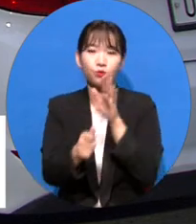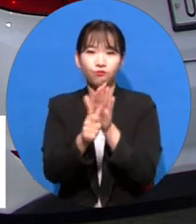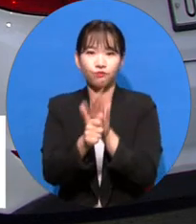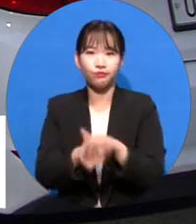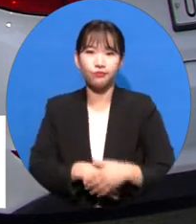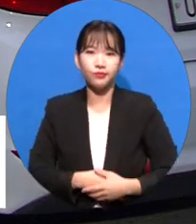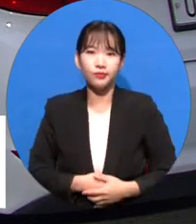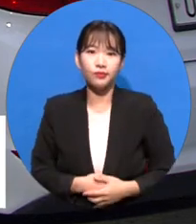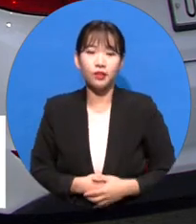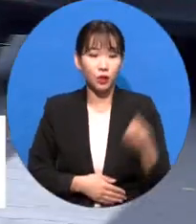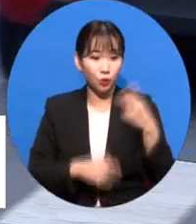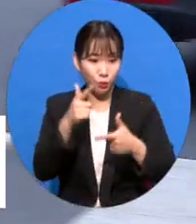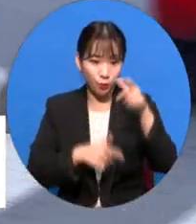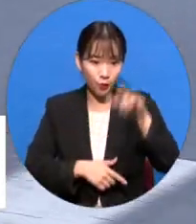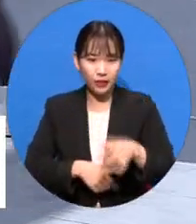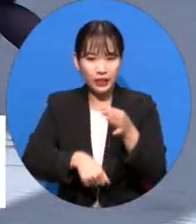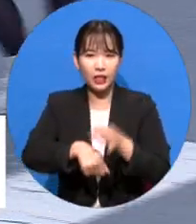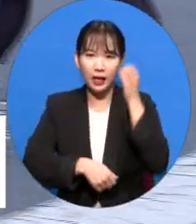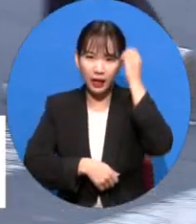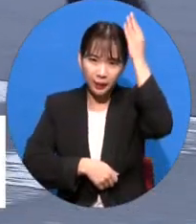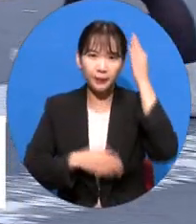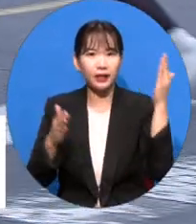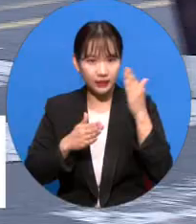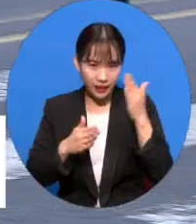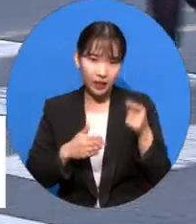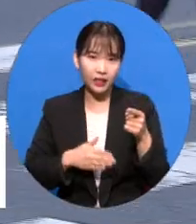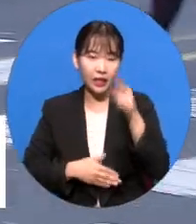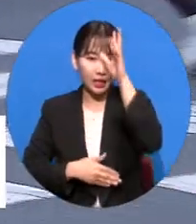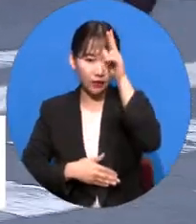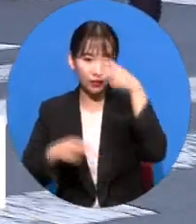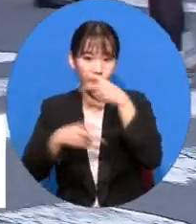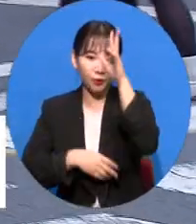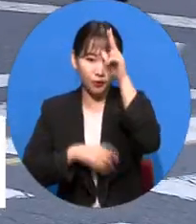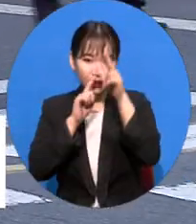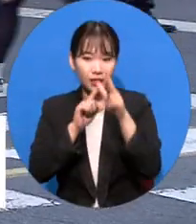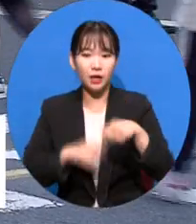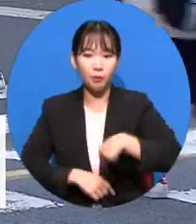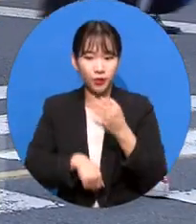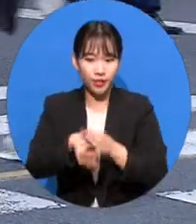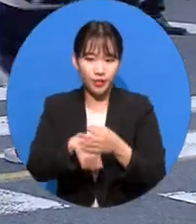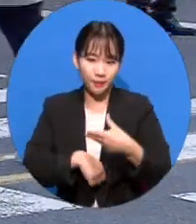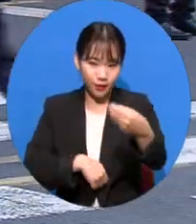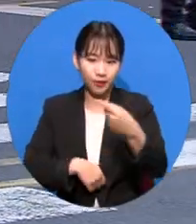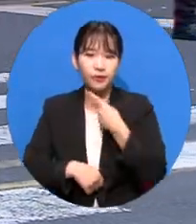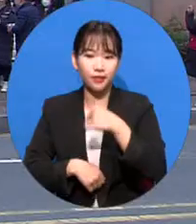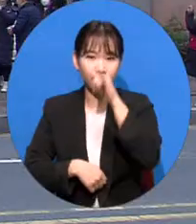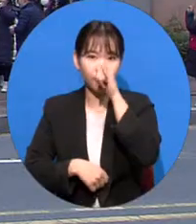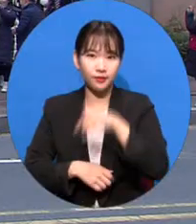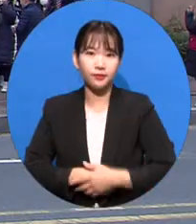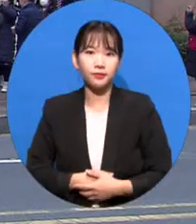제공했습니다 목포에서 는 시계를 가지고 오지 않은 수험생에게 교통 경찰관이 자신의 시기를 빌려 주기도